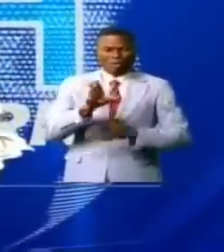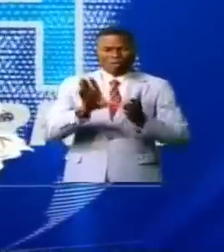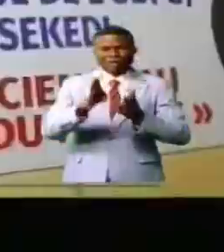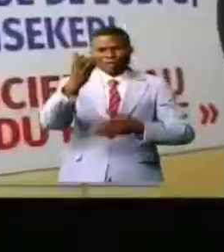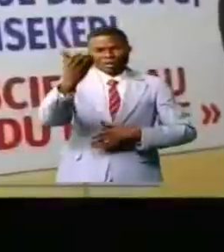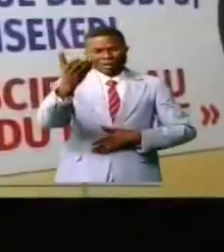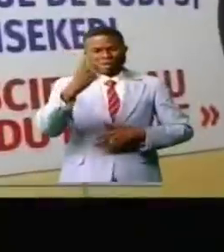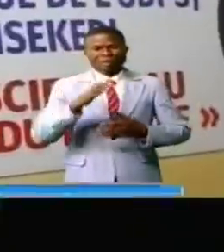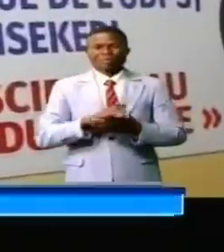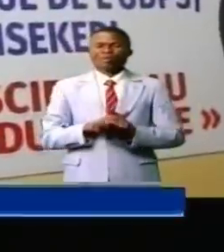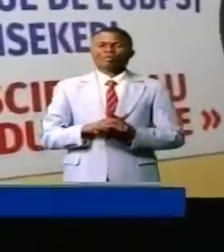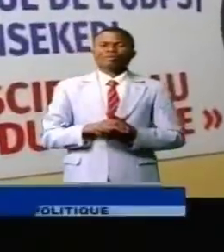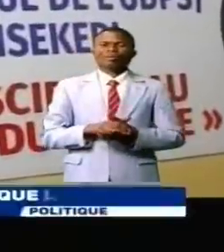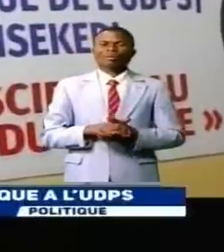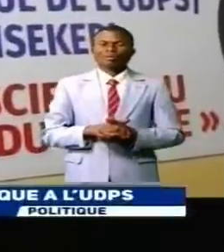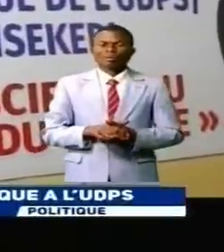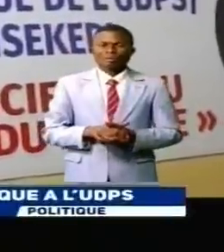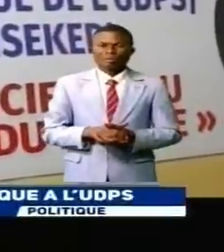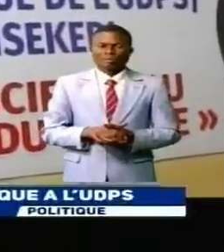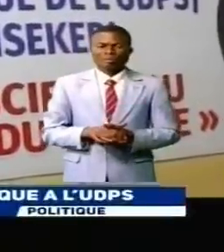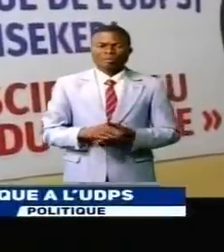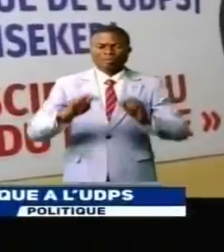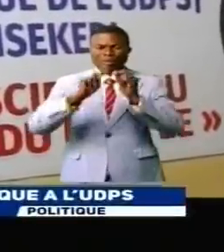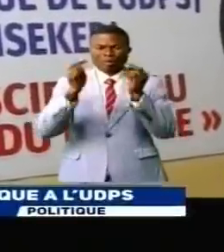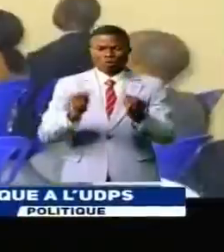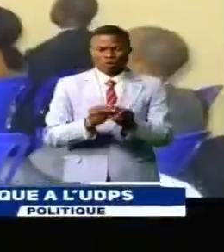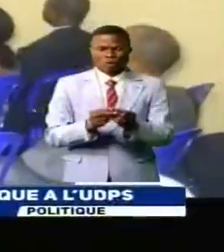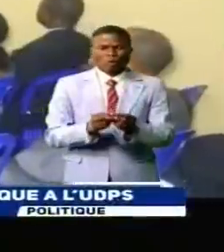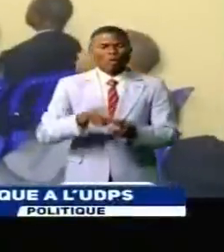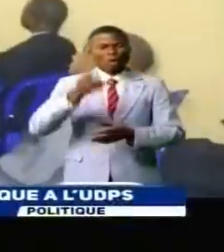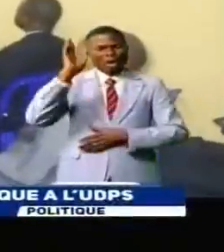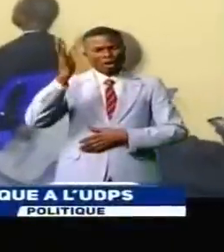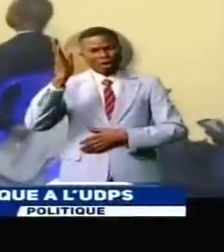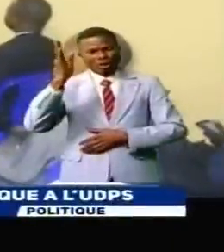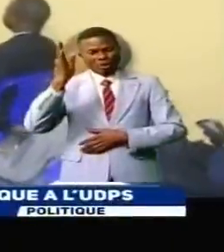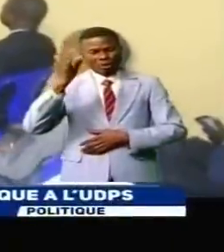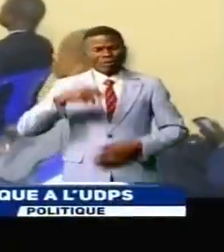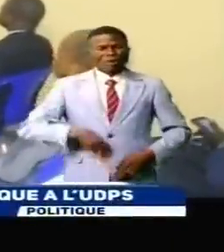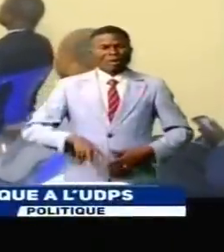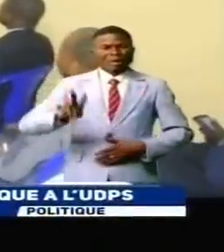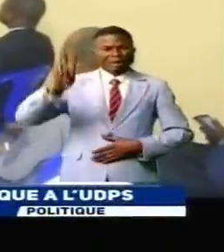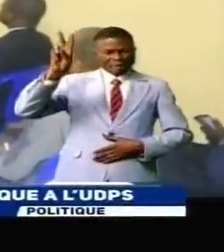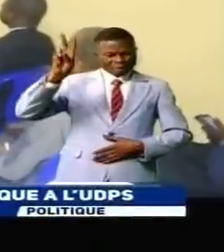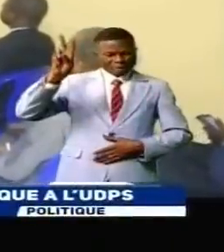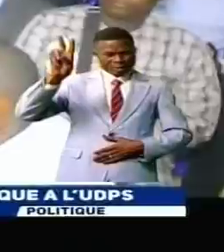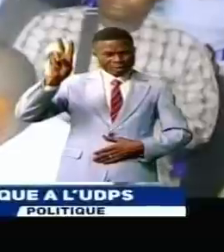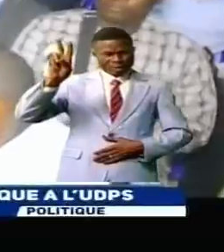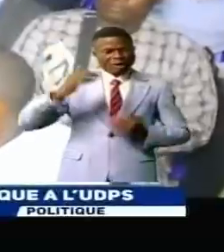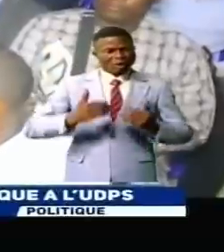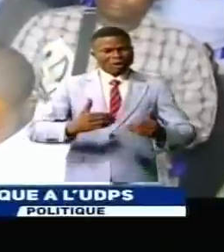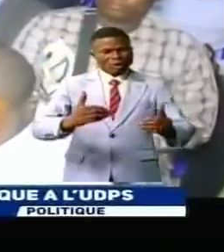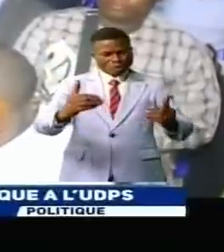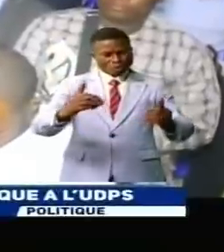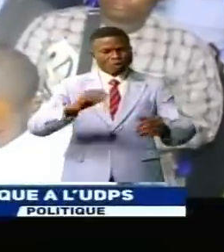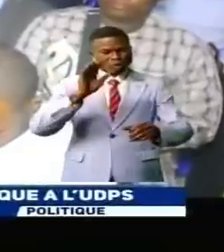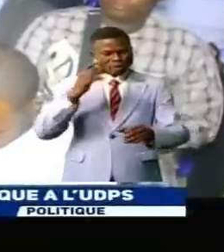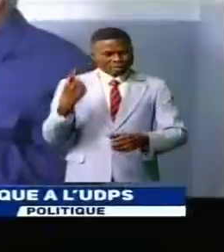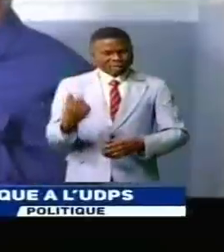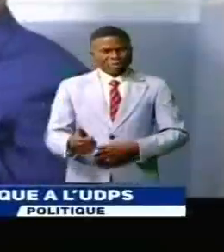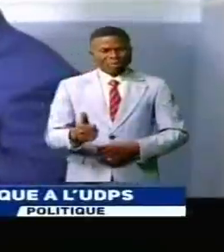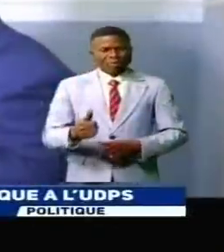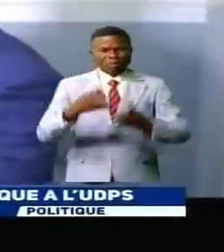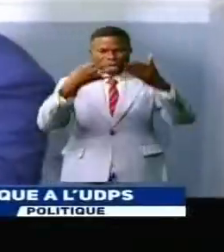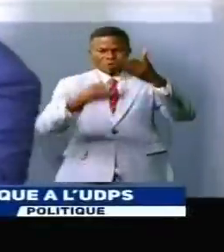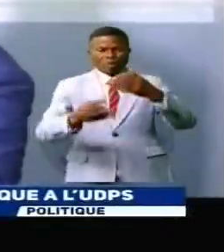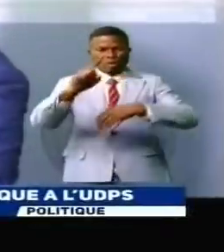l'Mbikaye. La série des matinées scientifiques des corps de l'élite scientifique de l'UDPS se poursuit sans embâche. La